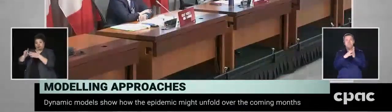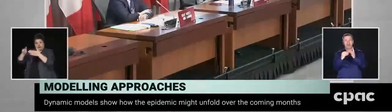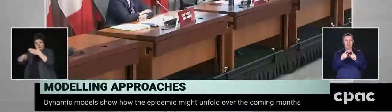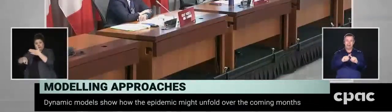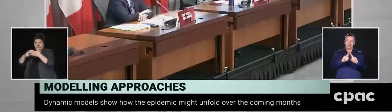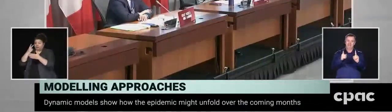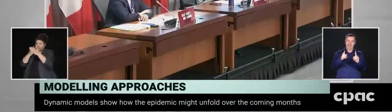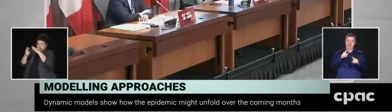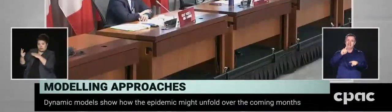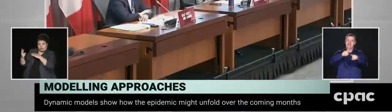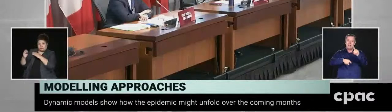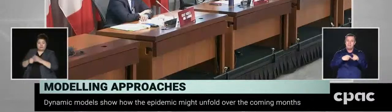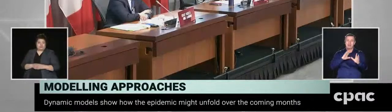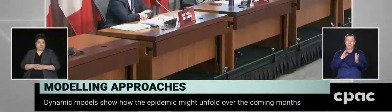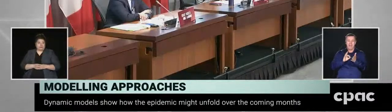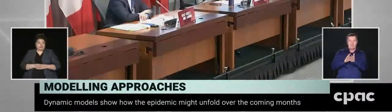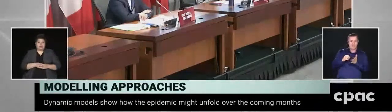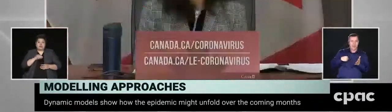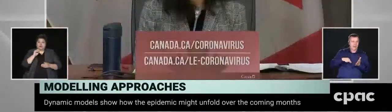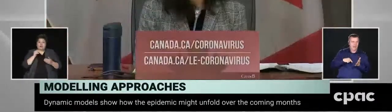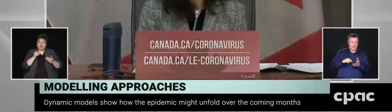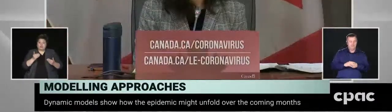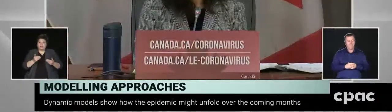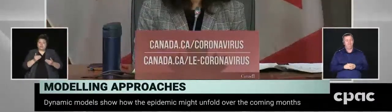So slide 13.